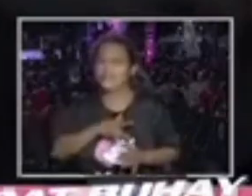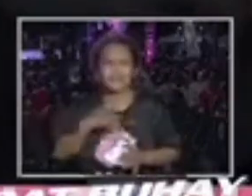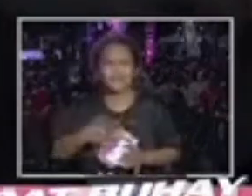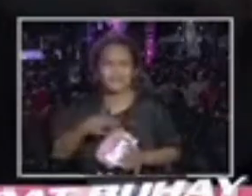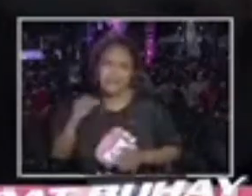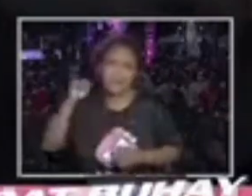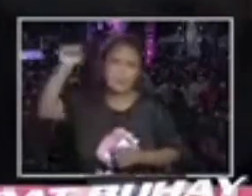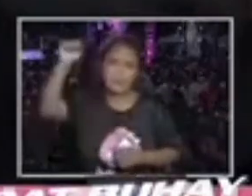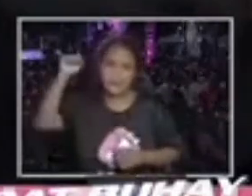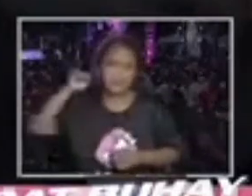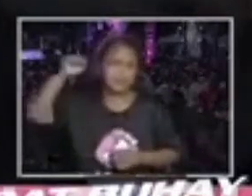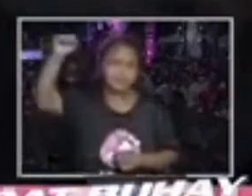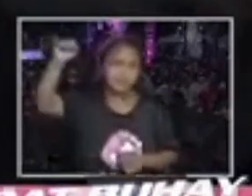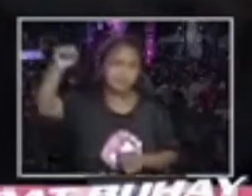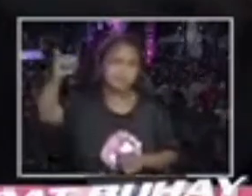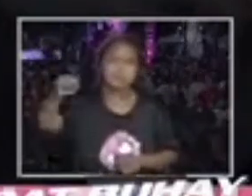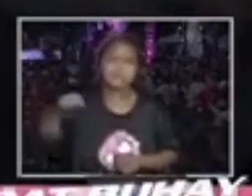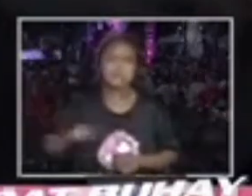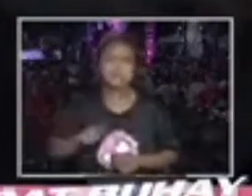lumalaban,